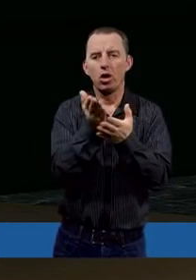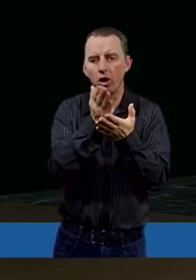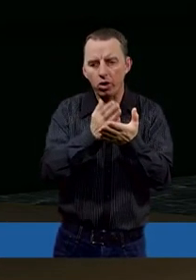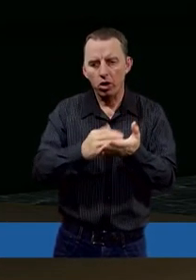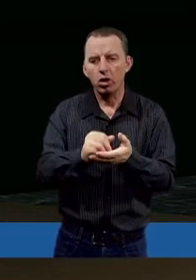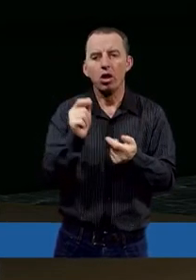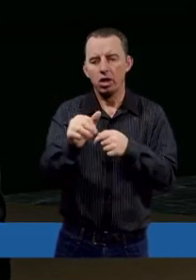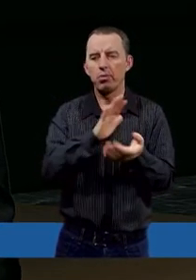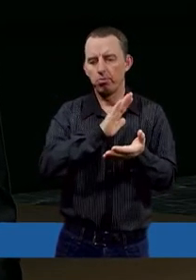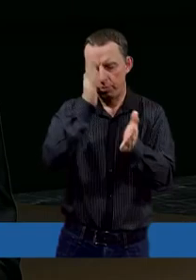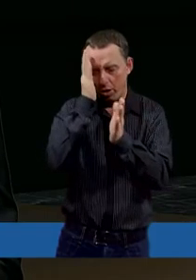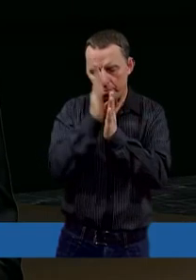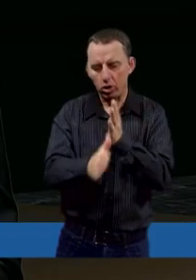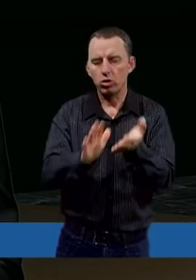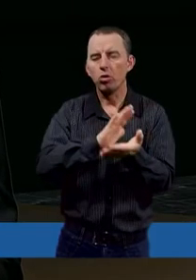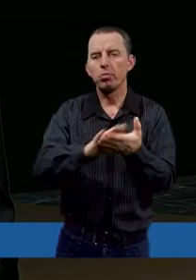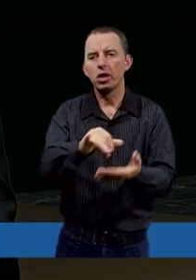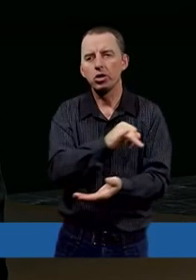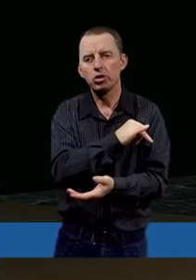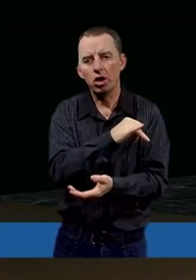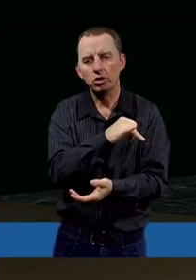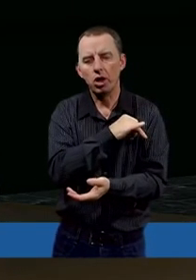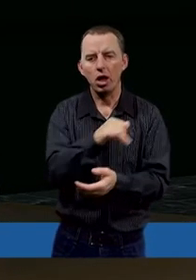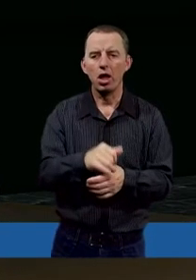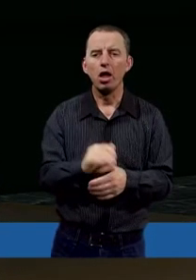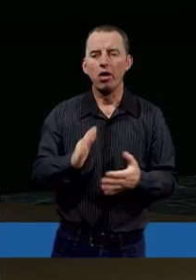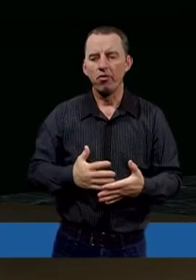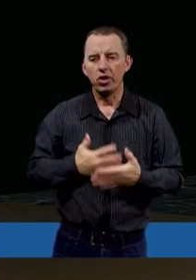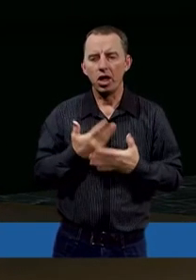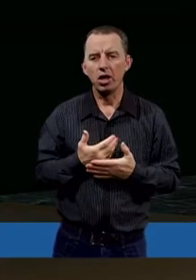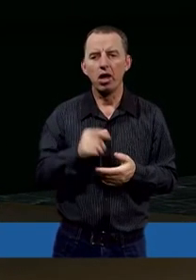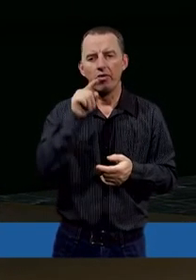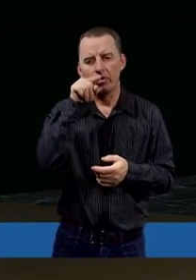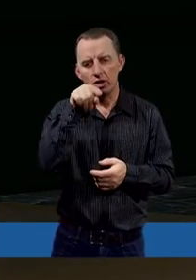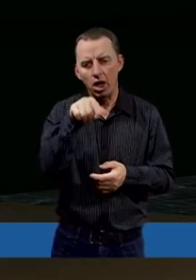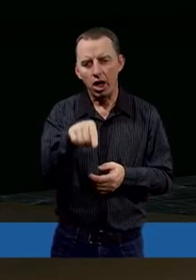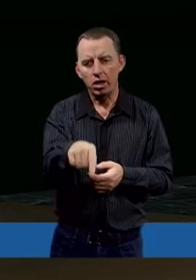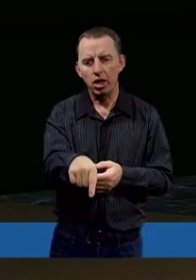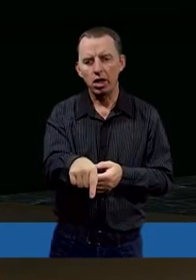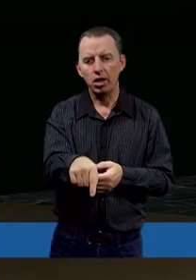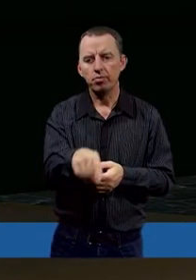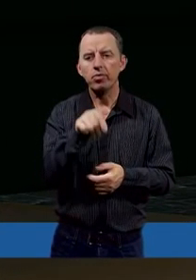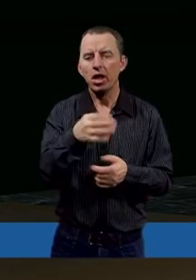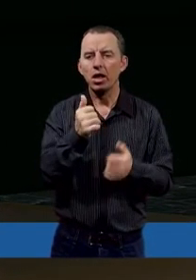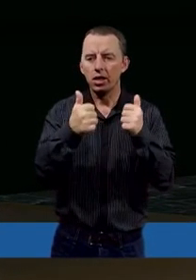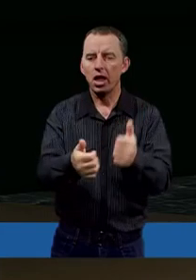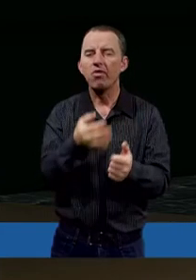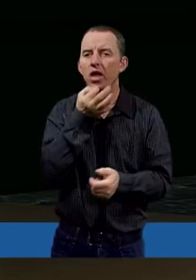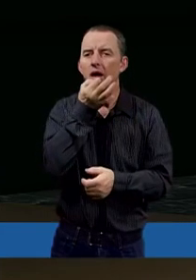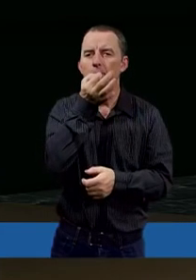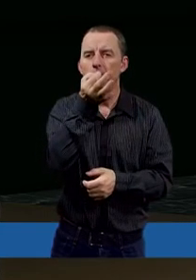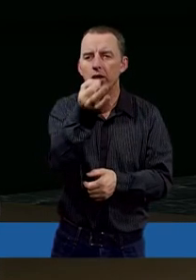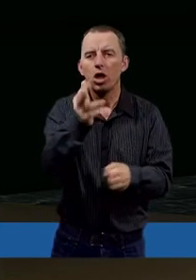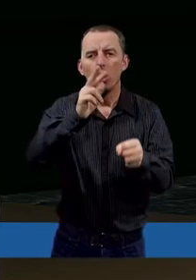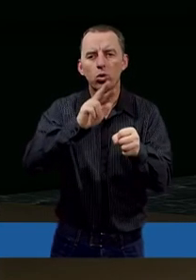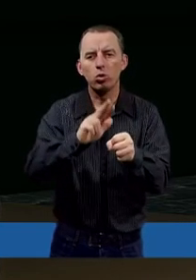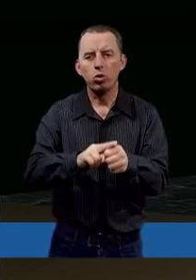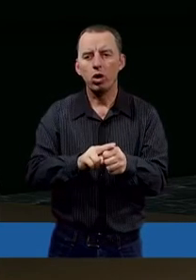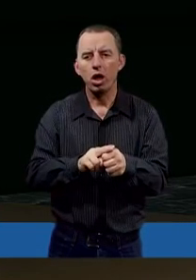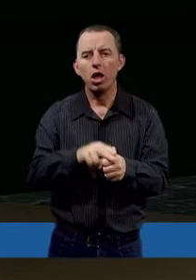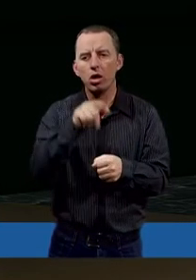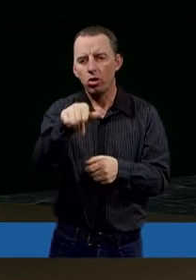po prostu bezgrzeszny. I mi się wydaje, że właśnie wtedy Hiob rzeczywiście stawia te pytania, które właśnie my